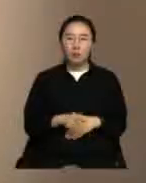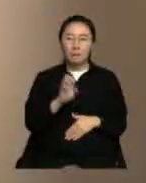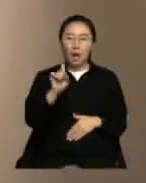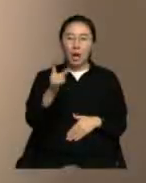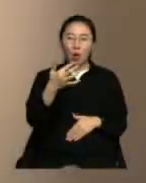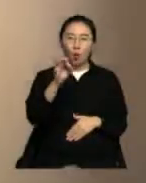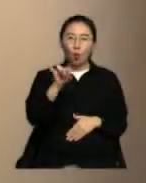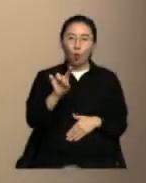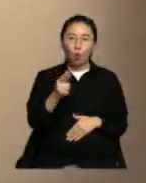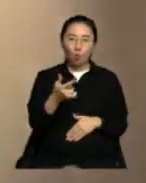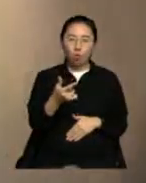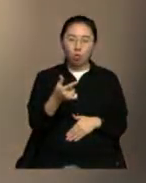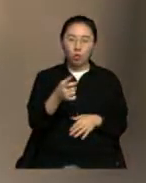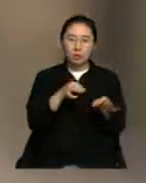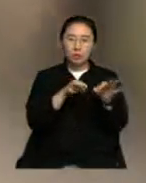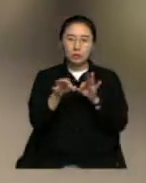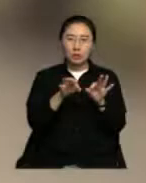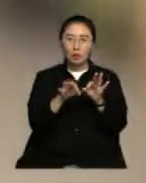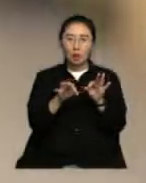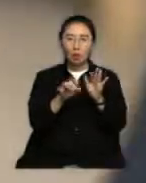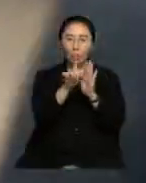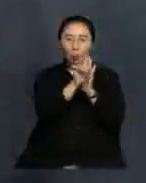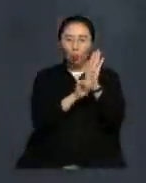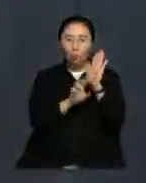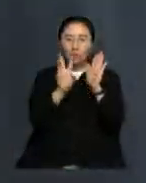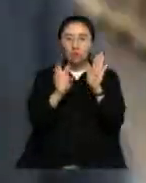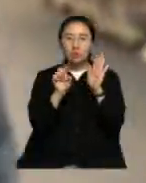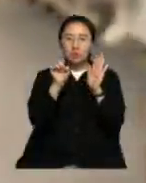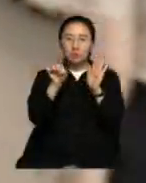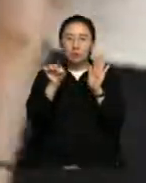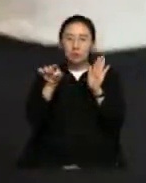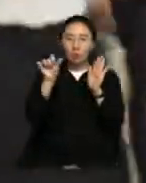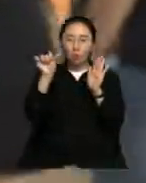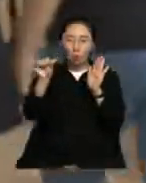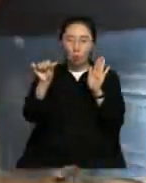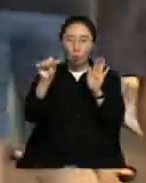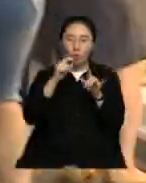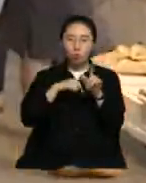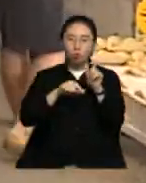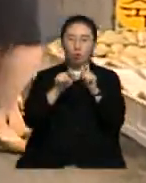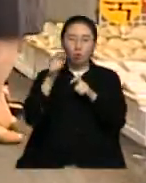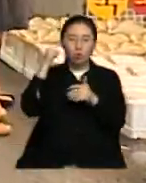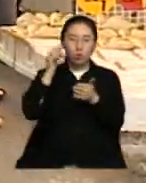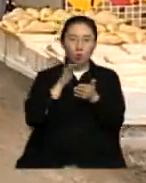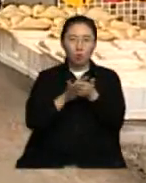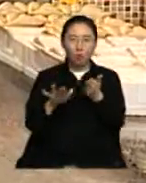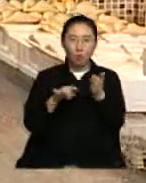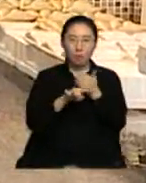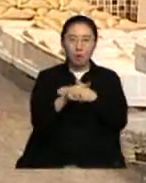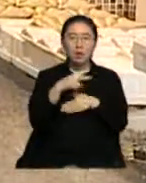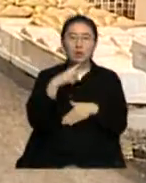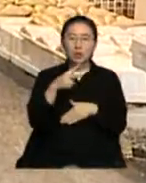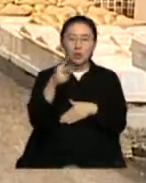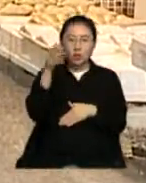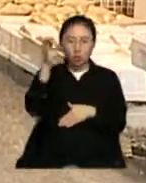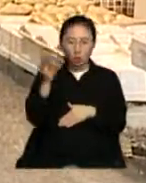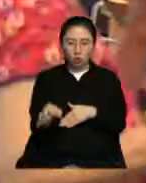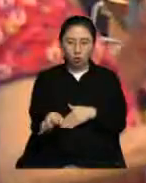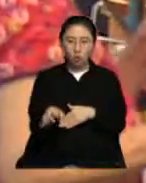망원시장 내부 온도는 31.5도입니다. 이곳에는 양무 시스템이 설치됐는데요. 바깥 기온보다 2도 정도가